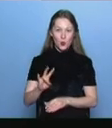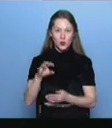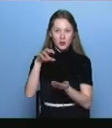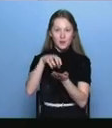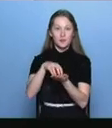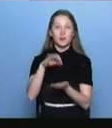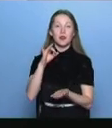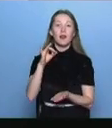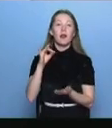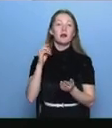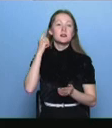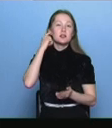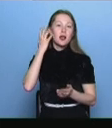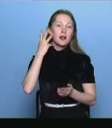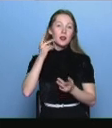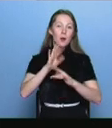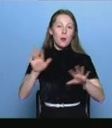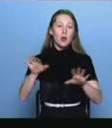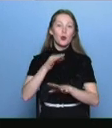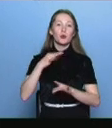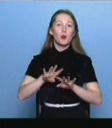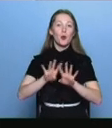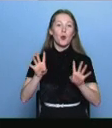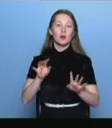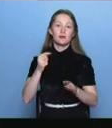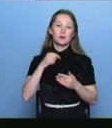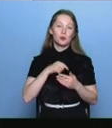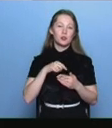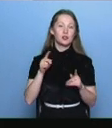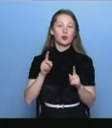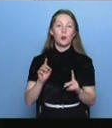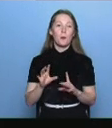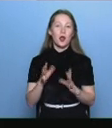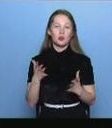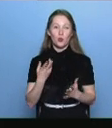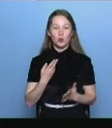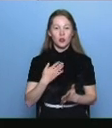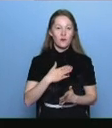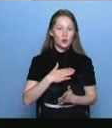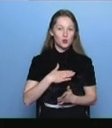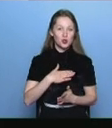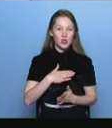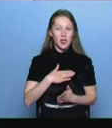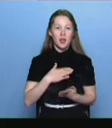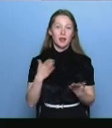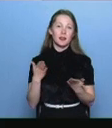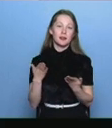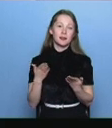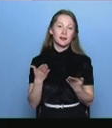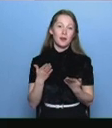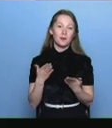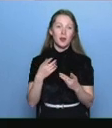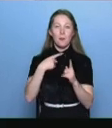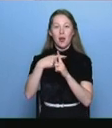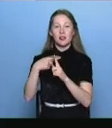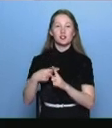поет большой огромный хор, то внутри что-то происходит, в душе поднимаются какие-то положительные, такие